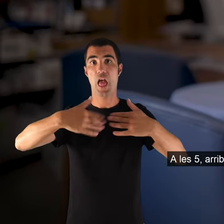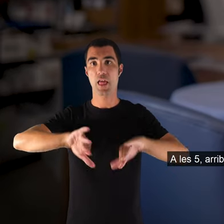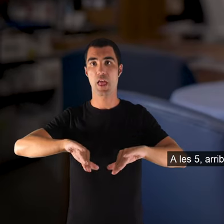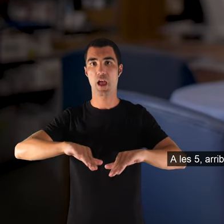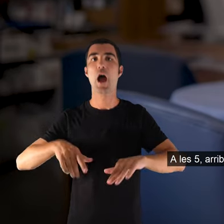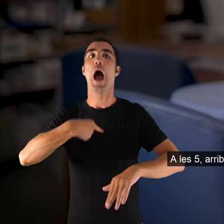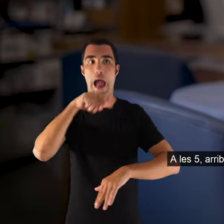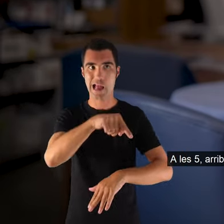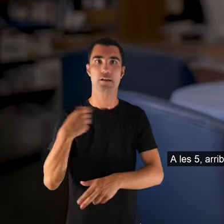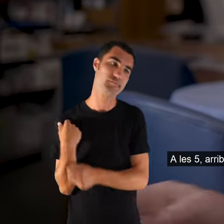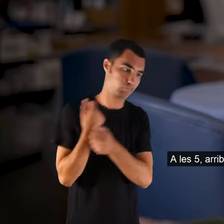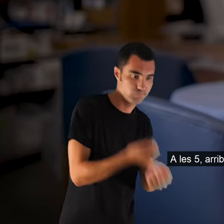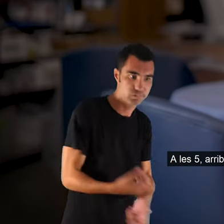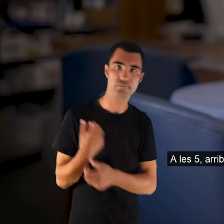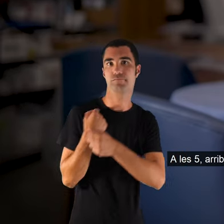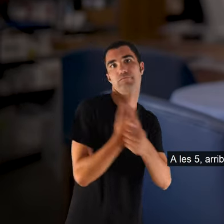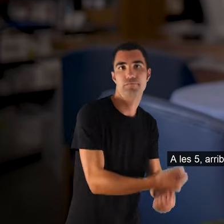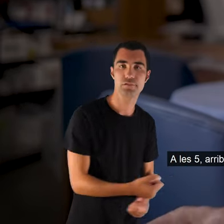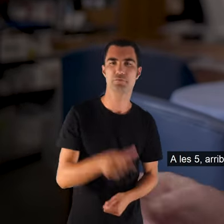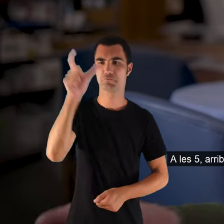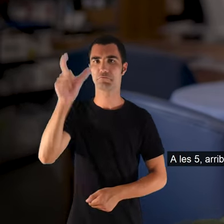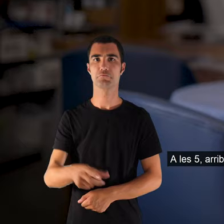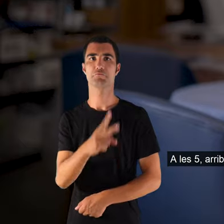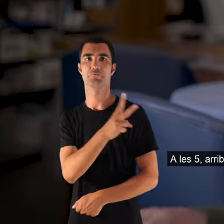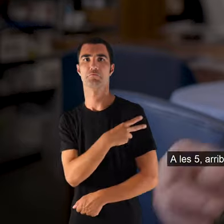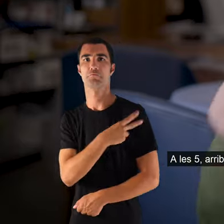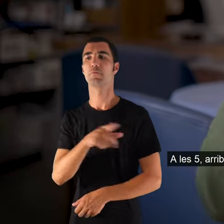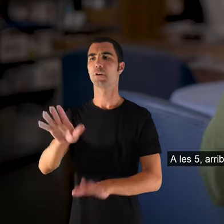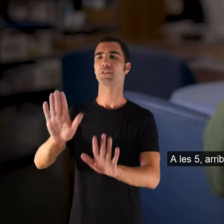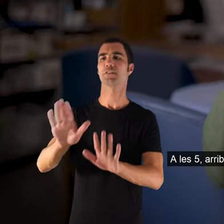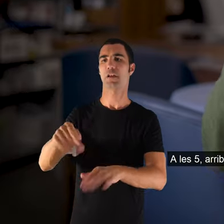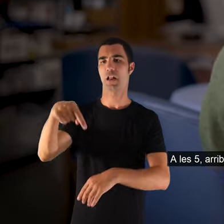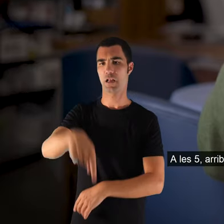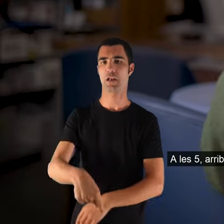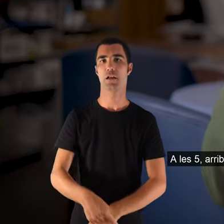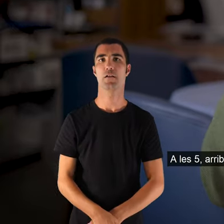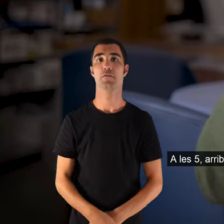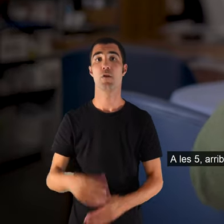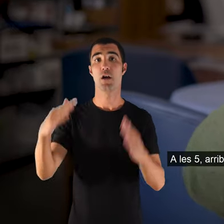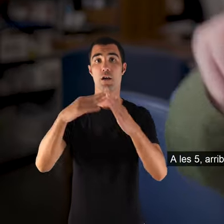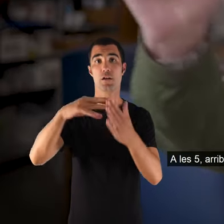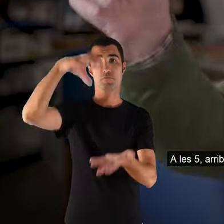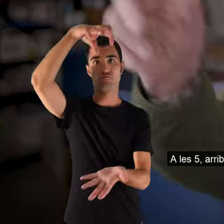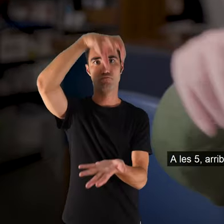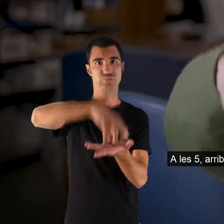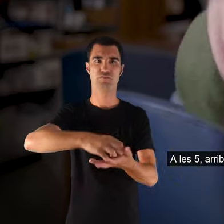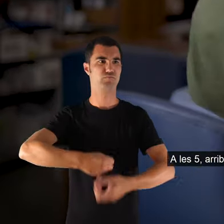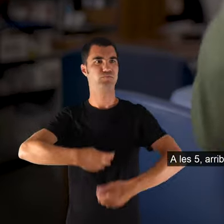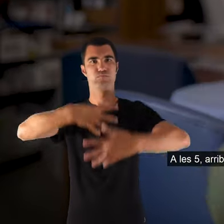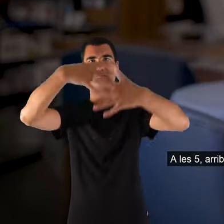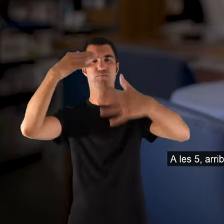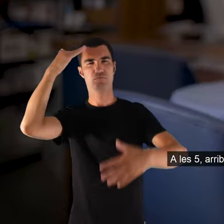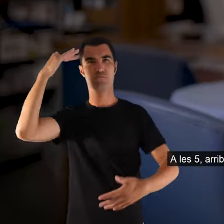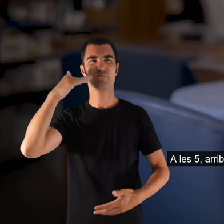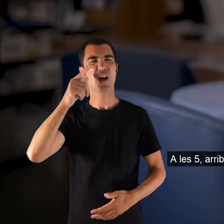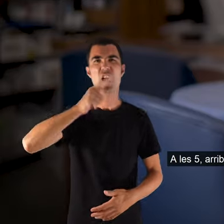descarregar. I l'encarregat diu, espereu-me aquí, hi havia una finca, una casota grossa,